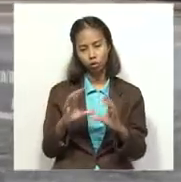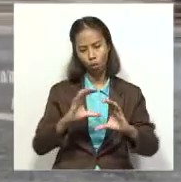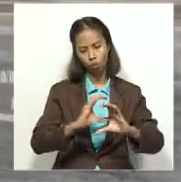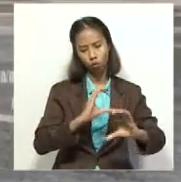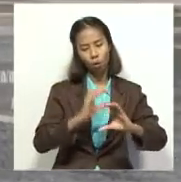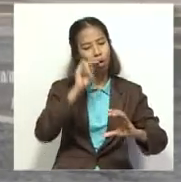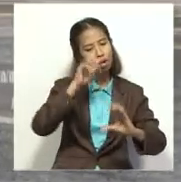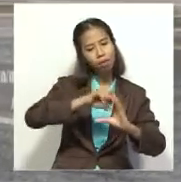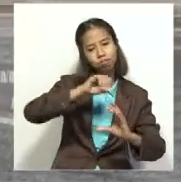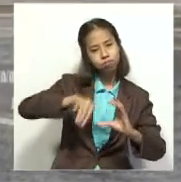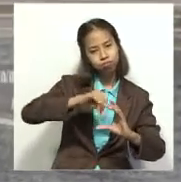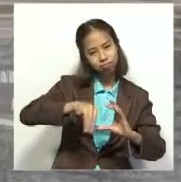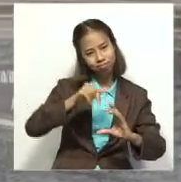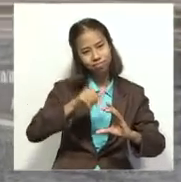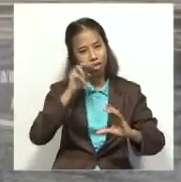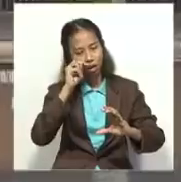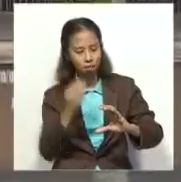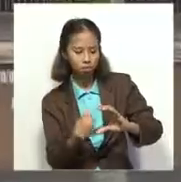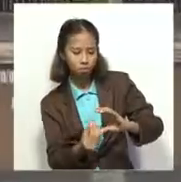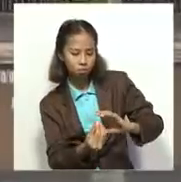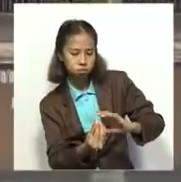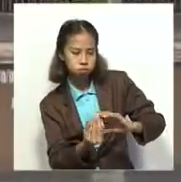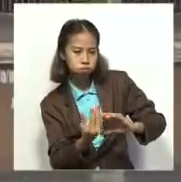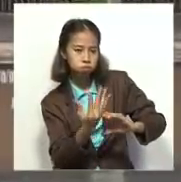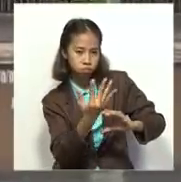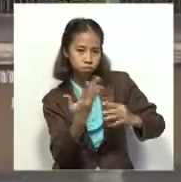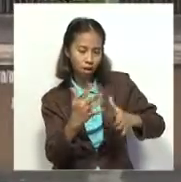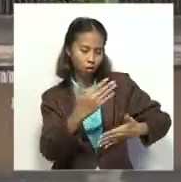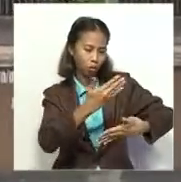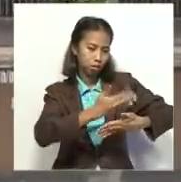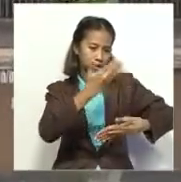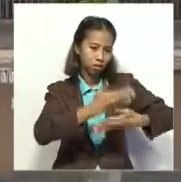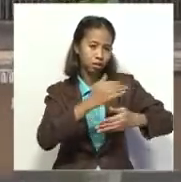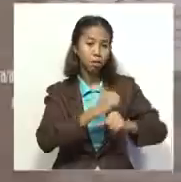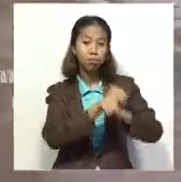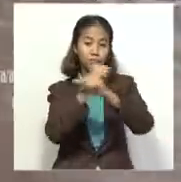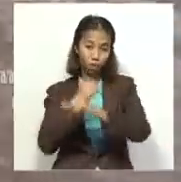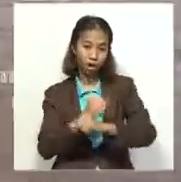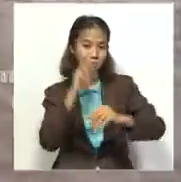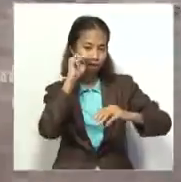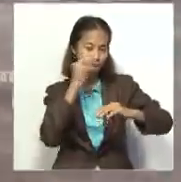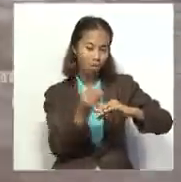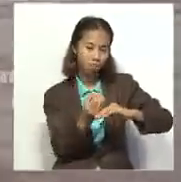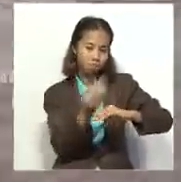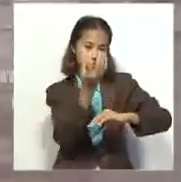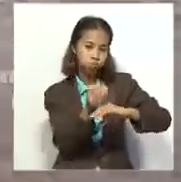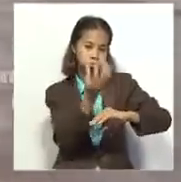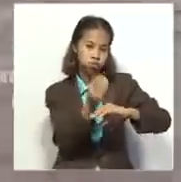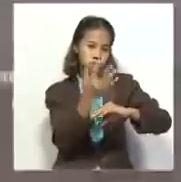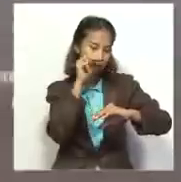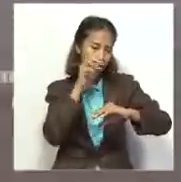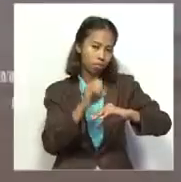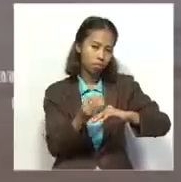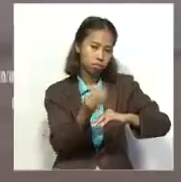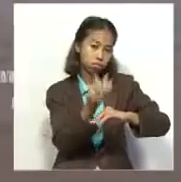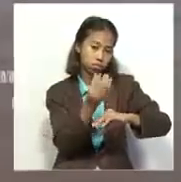ระบายน้ำซึมตามรอยแยกและรอยต่อของเขื่อนป้องกันตลิ่งผุดขึ้นมาท่วมถนนสายหลักแล้วก็